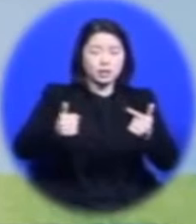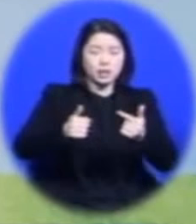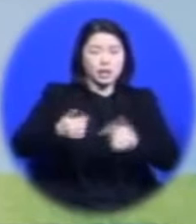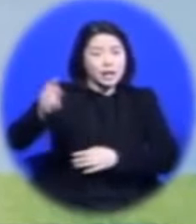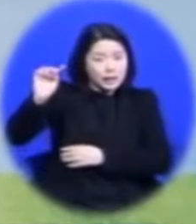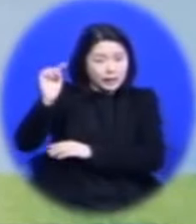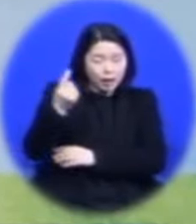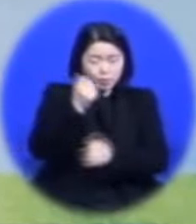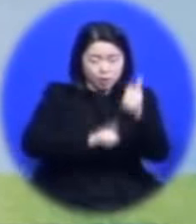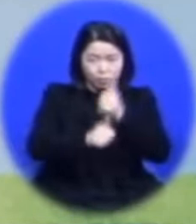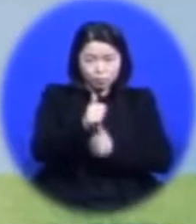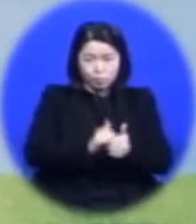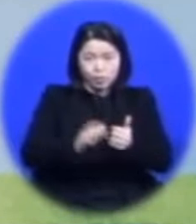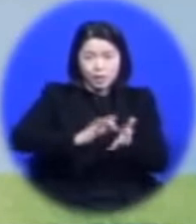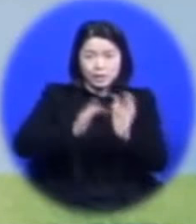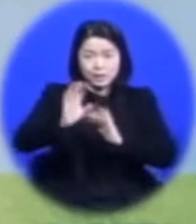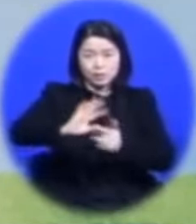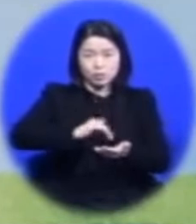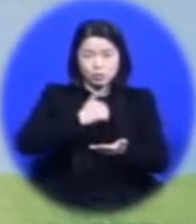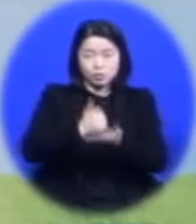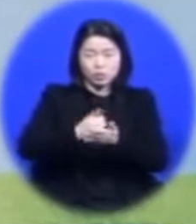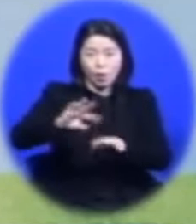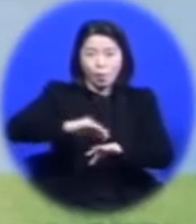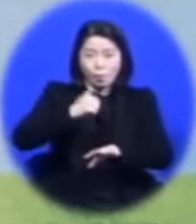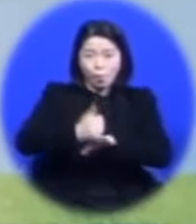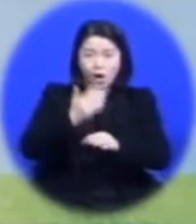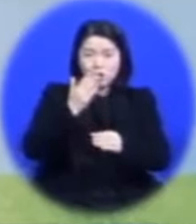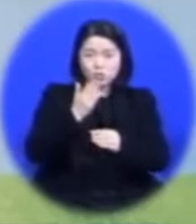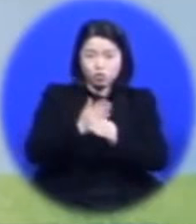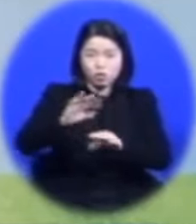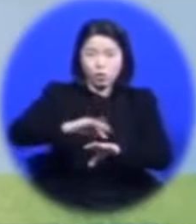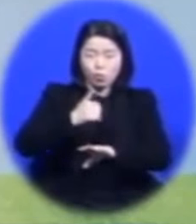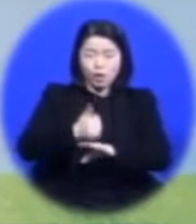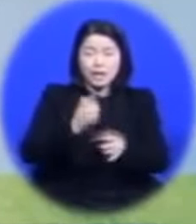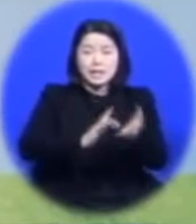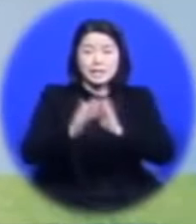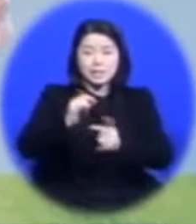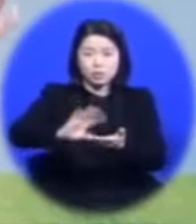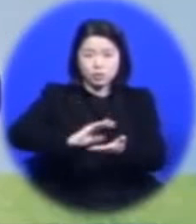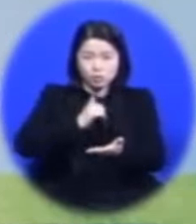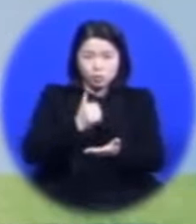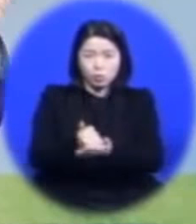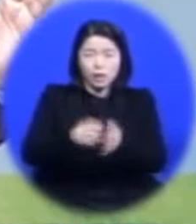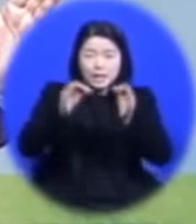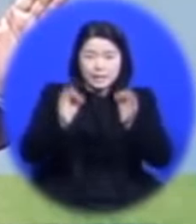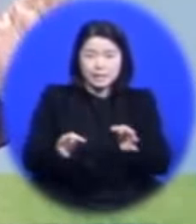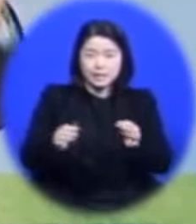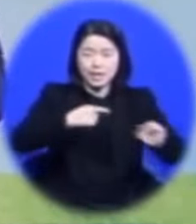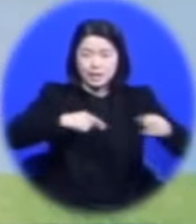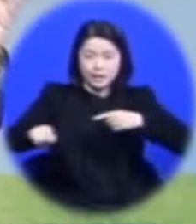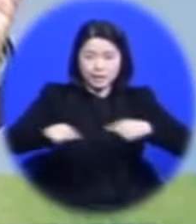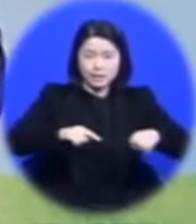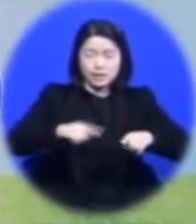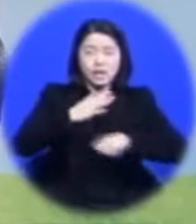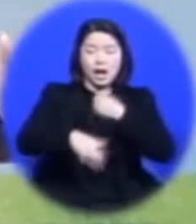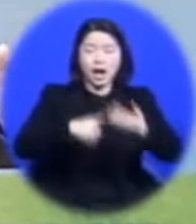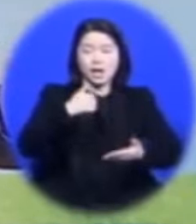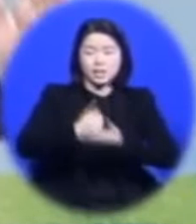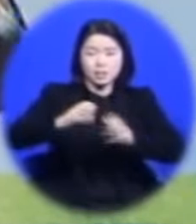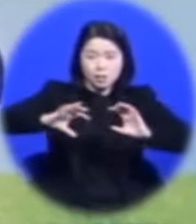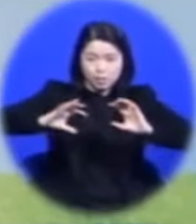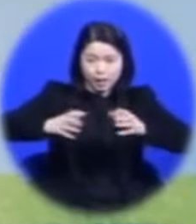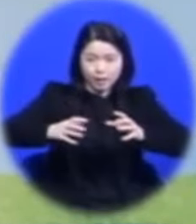나실 예수 그리스도 왕중의 왕이신 예수 그리스도가 이제 다스리실 하나님의